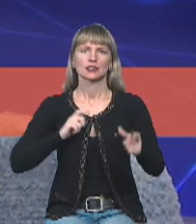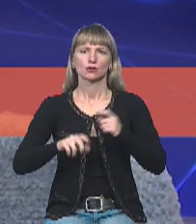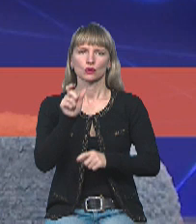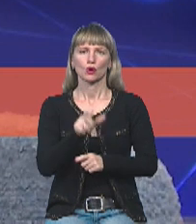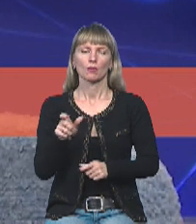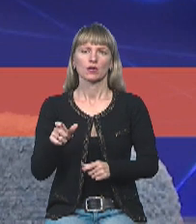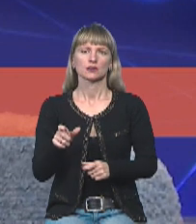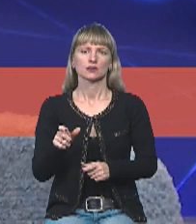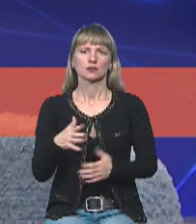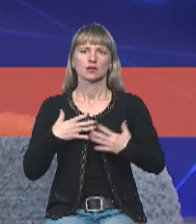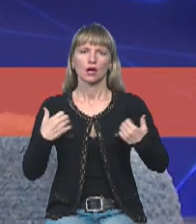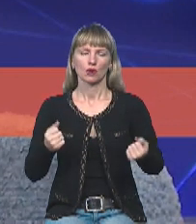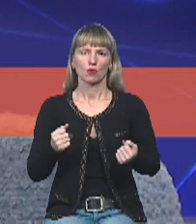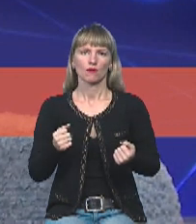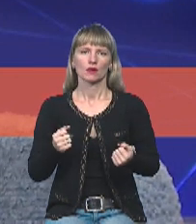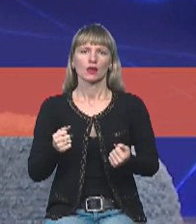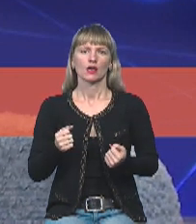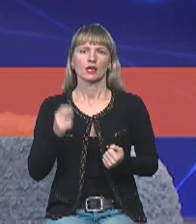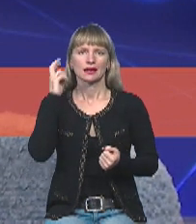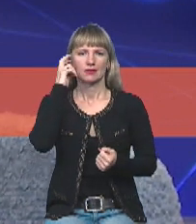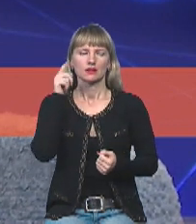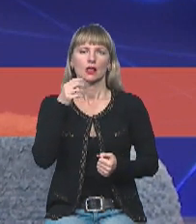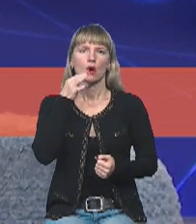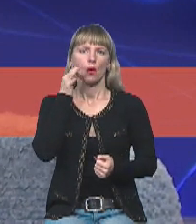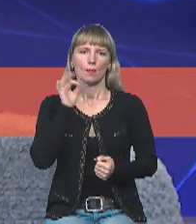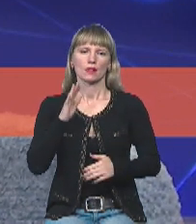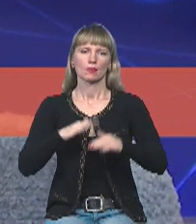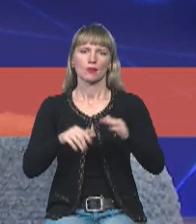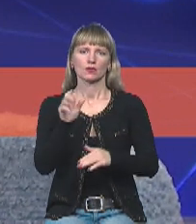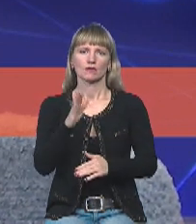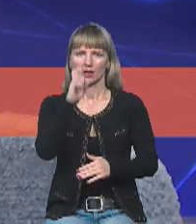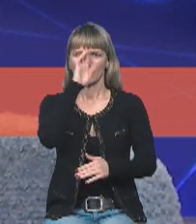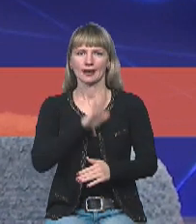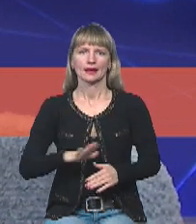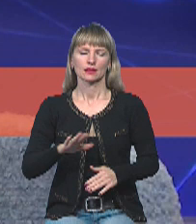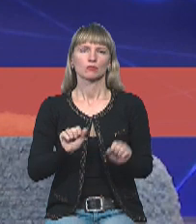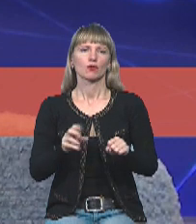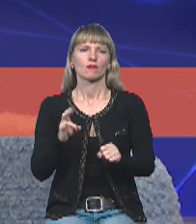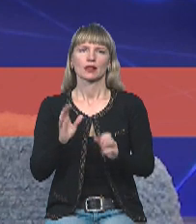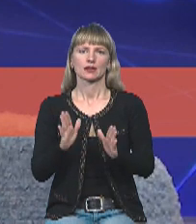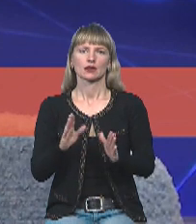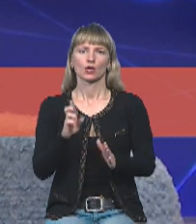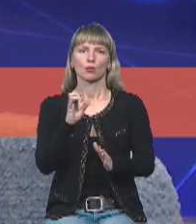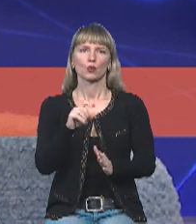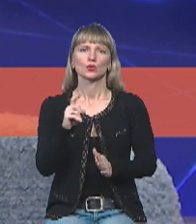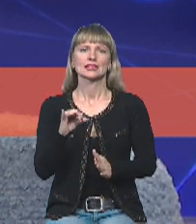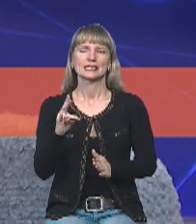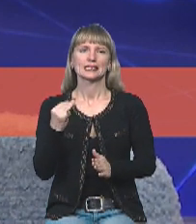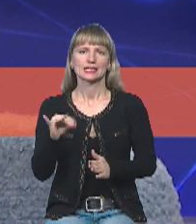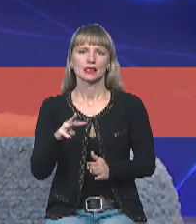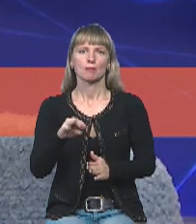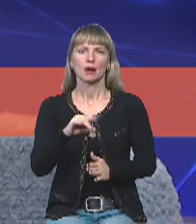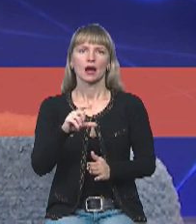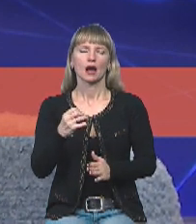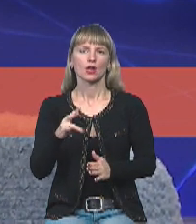імені Мардзєєва, Київський. Там взагалі найдосвідченіший, мабуть, фахівець в країні, можливо, і не тільки, Бузиний Михайло,